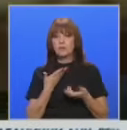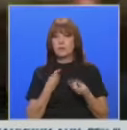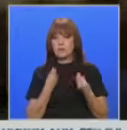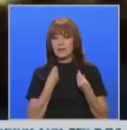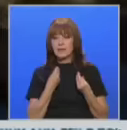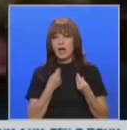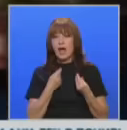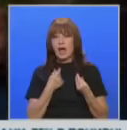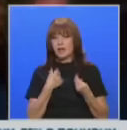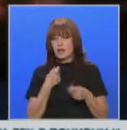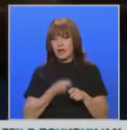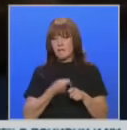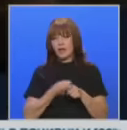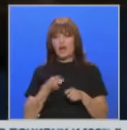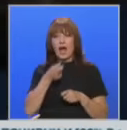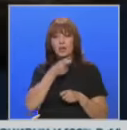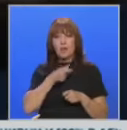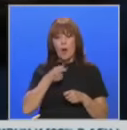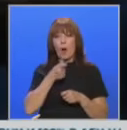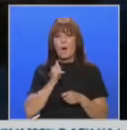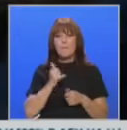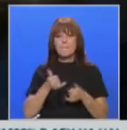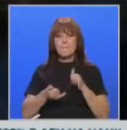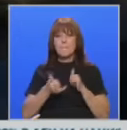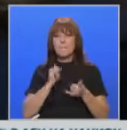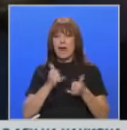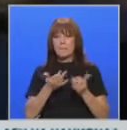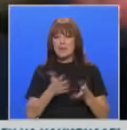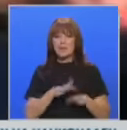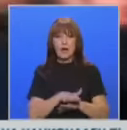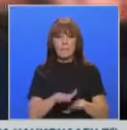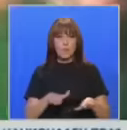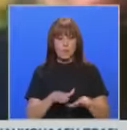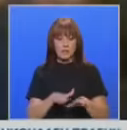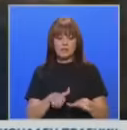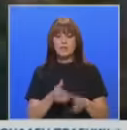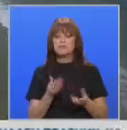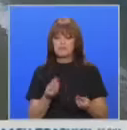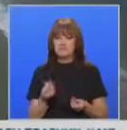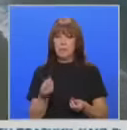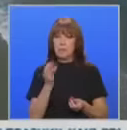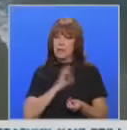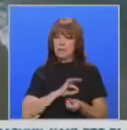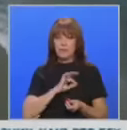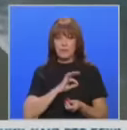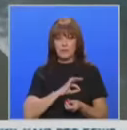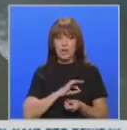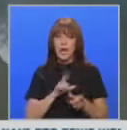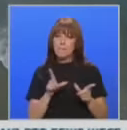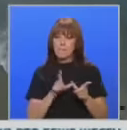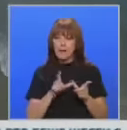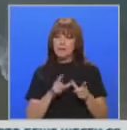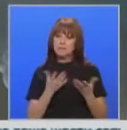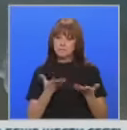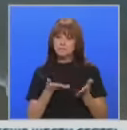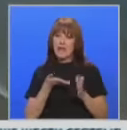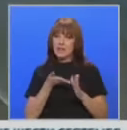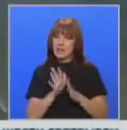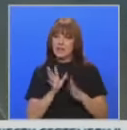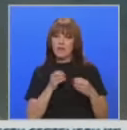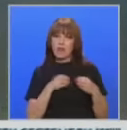Като барман на морето, правило се добри пари сезонно. Мария му се доверила и заминали